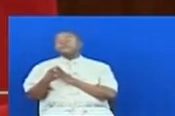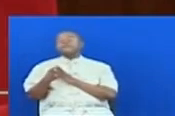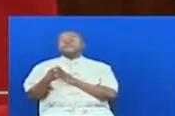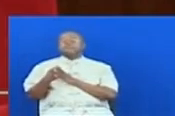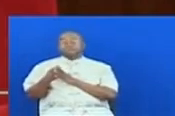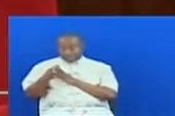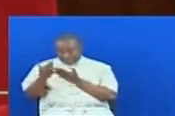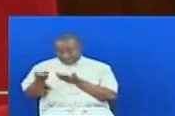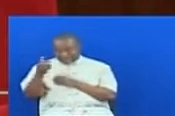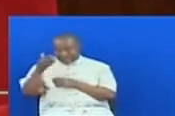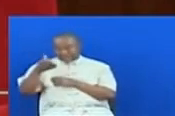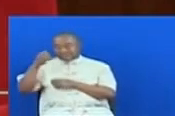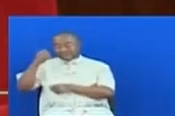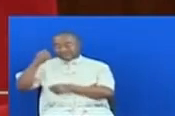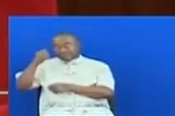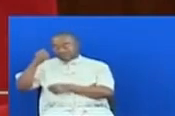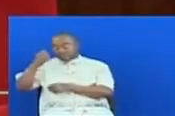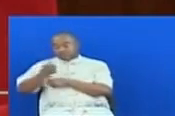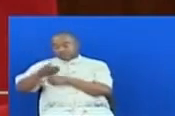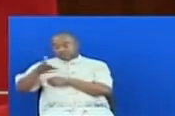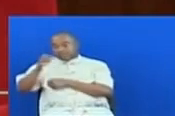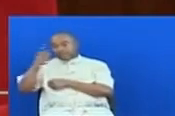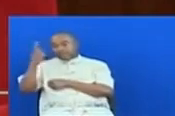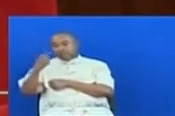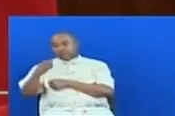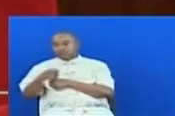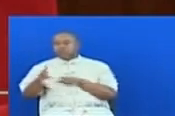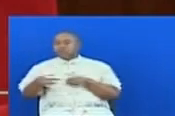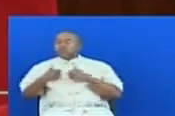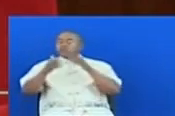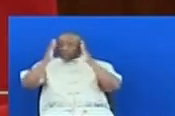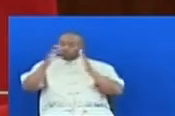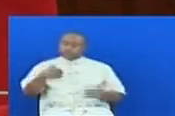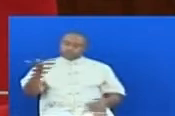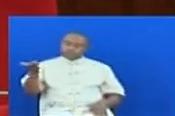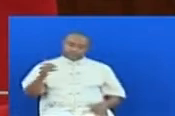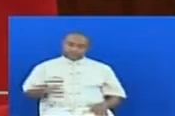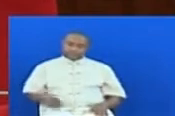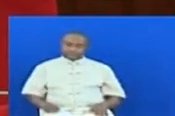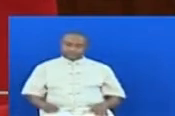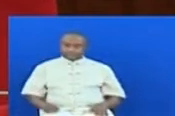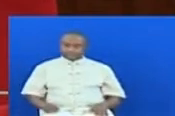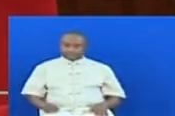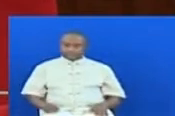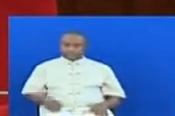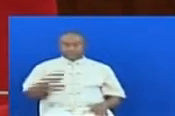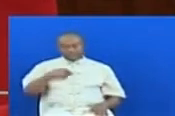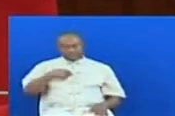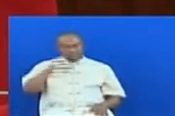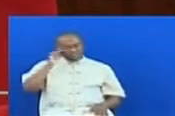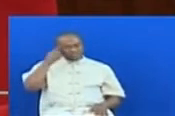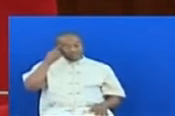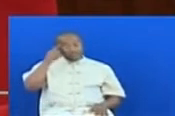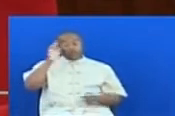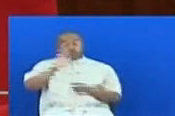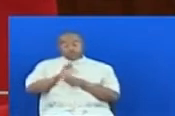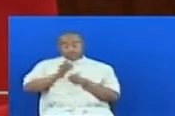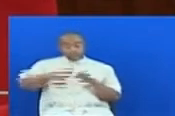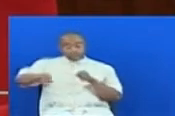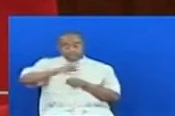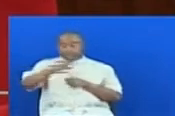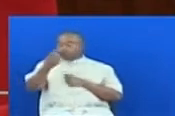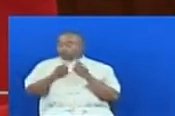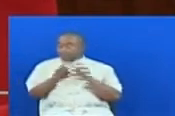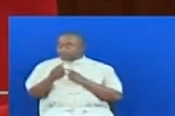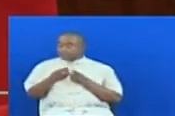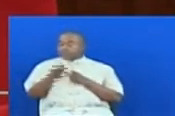afisa masuhuli natakiwa kufanya nini. Lakini mheshimiwa mwenyekiti, nikawa pia nafikiria, wengi wamejadiliana hapa,